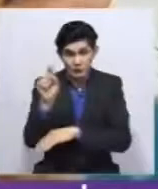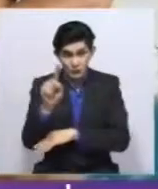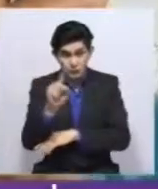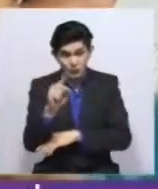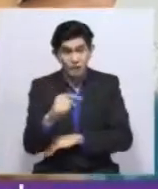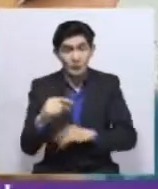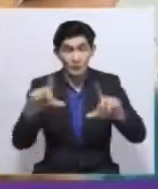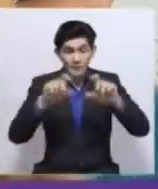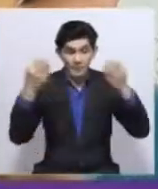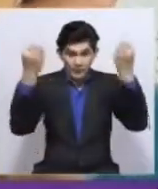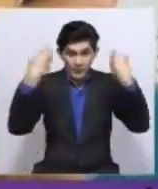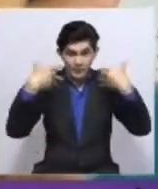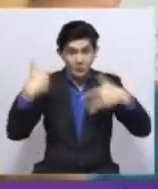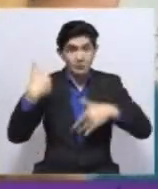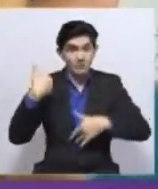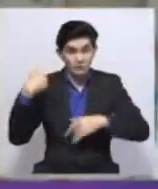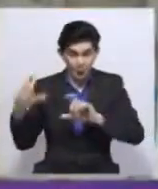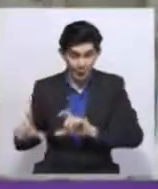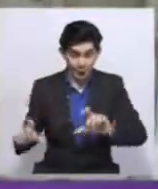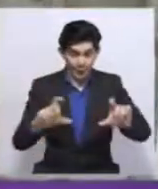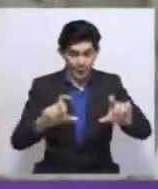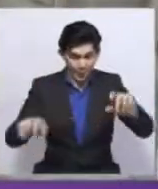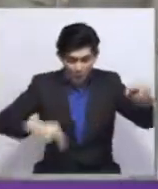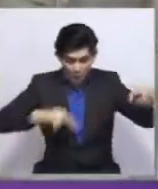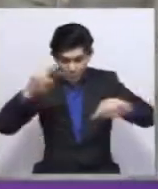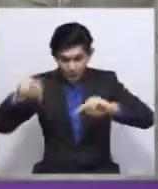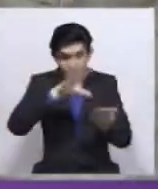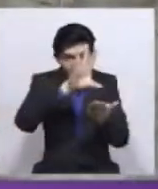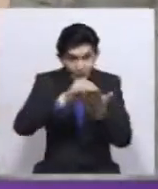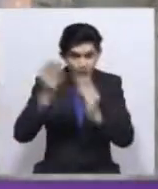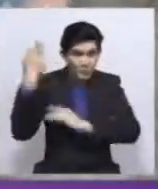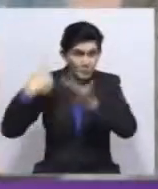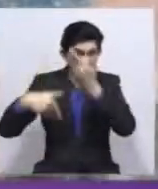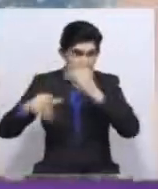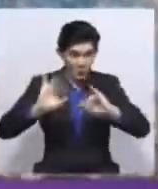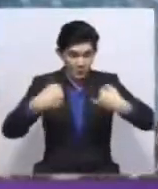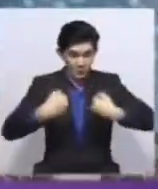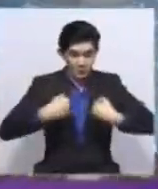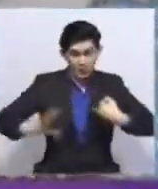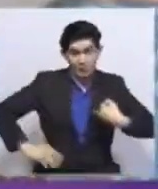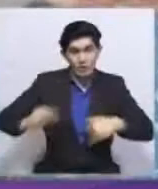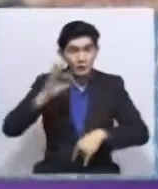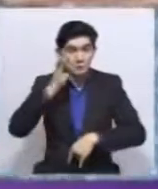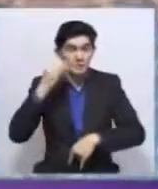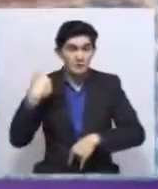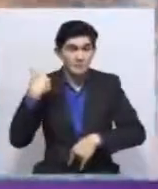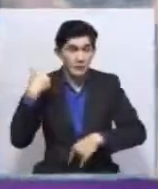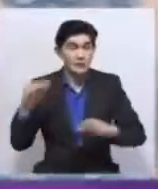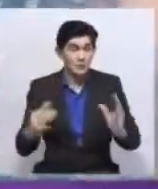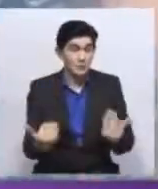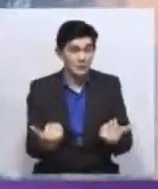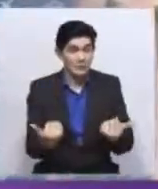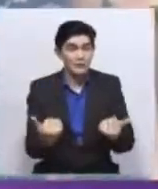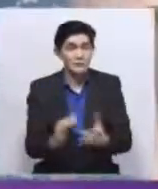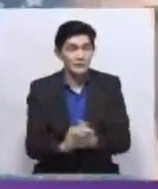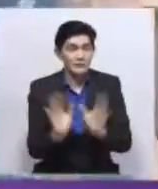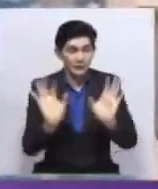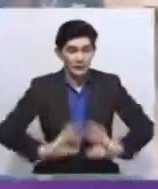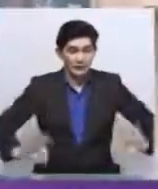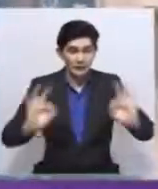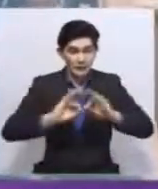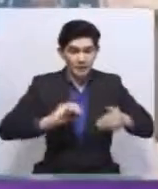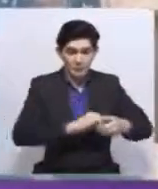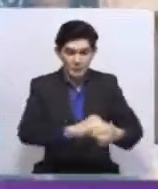ยจะต้องนำบัตรประชาชนไปด้วยทุกครั้งเพื่อให้เจ้าหน้าที่ได้จดบันทึกประวัติของทั้งเจ้าของสุนัขและแมวด้วยนะครับก็ถือว่าต้อง